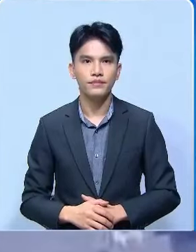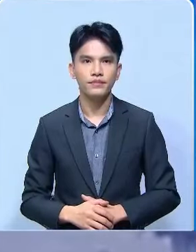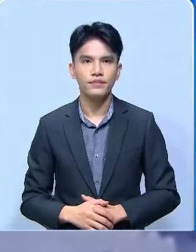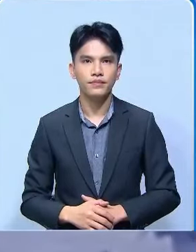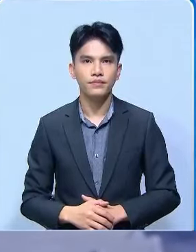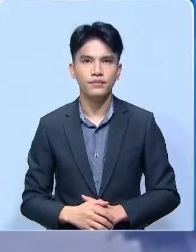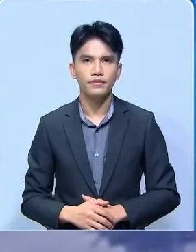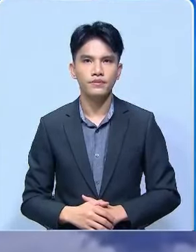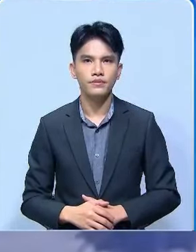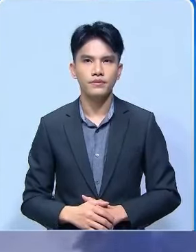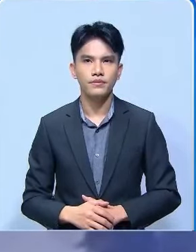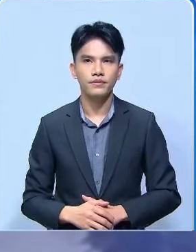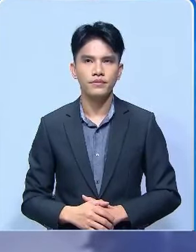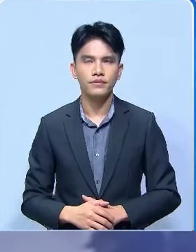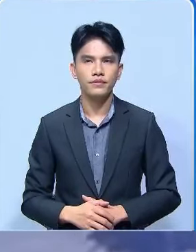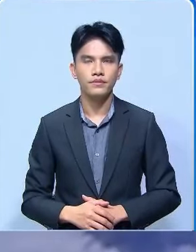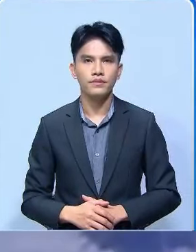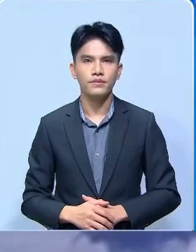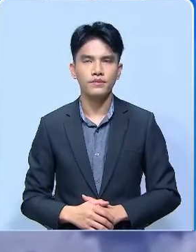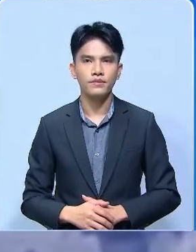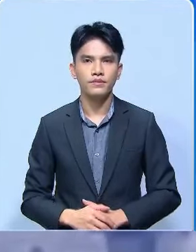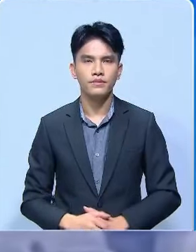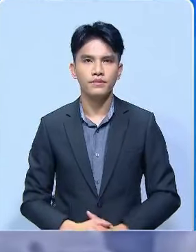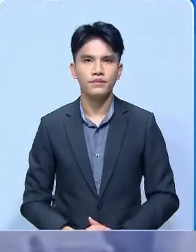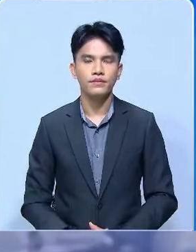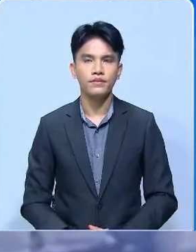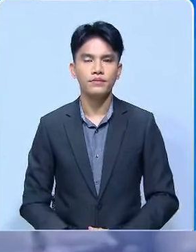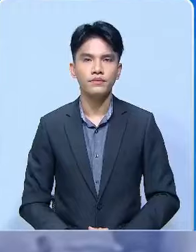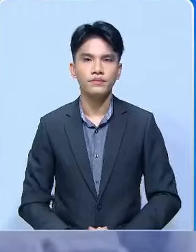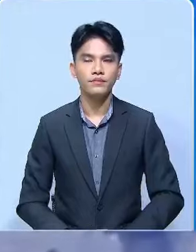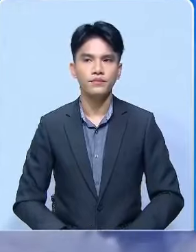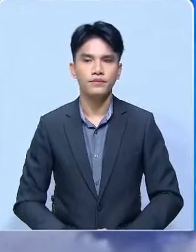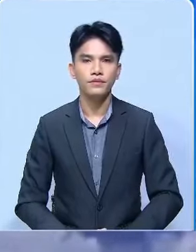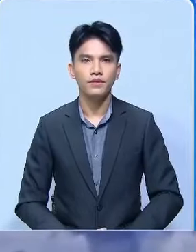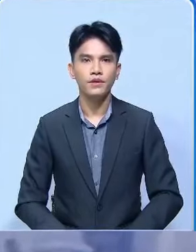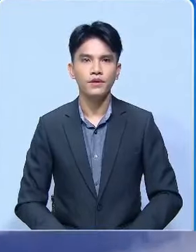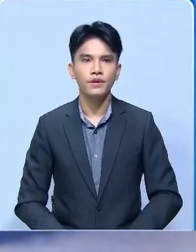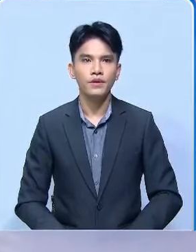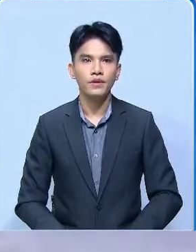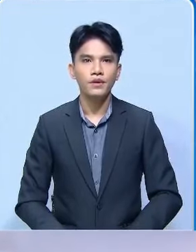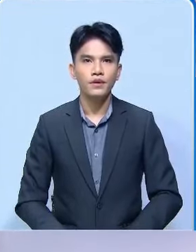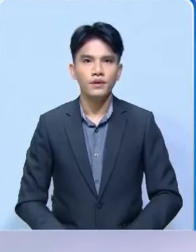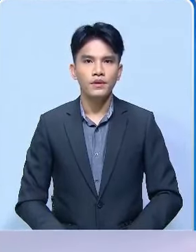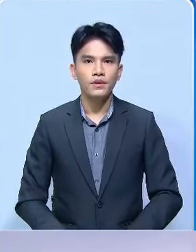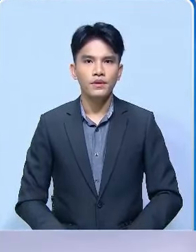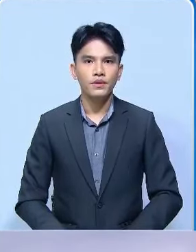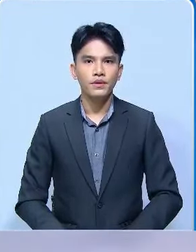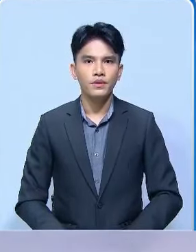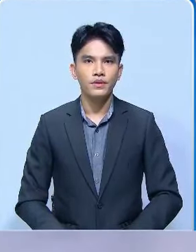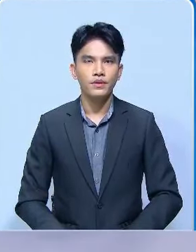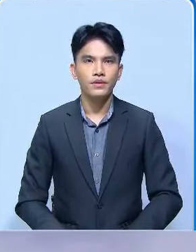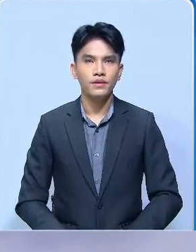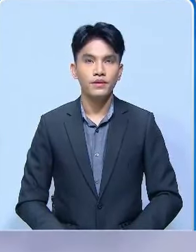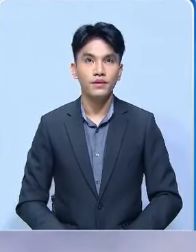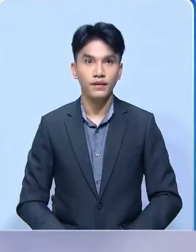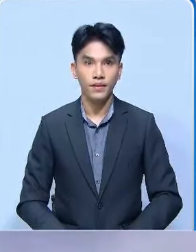เดี๋ยวมันเด้งได้หมาไล่ ไปแล้วครับนั่งให้ความมากไปจ๋าไปไม่มากหรือว่าไง ผู้ช